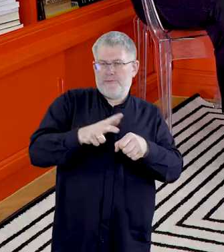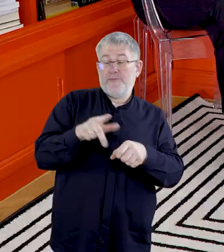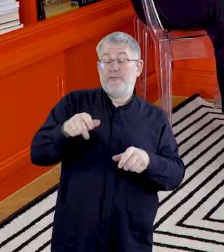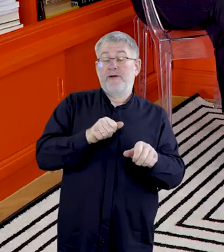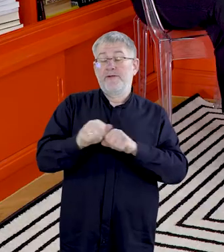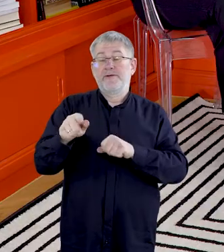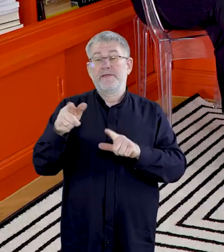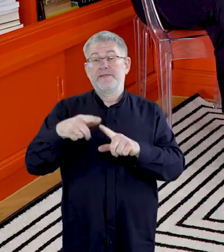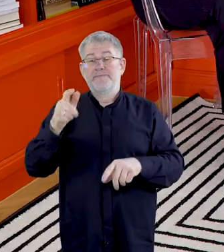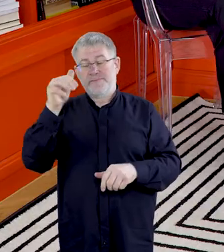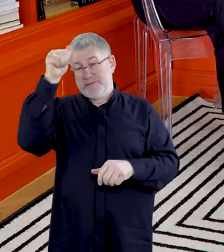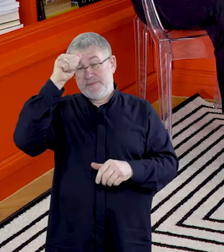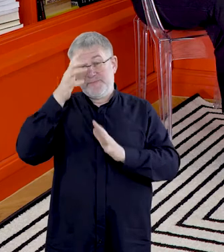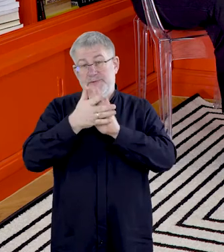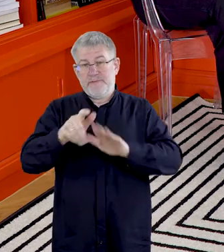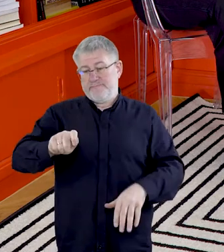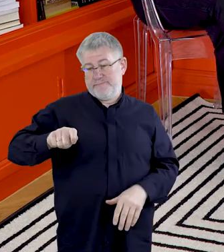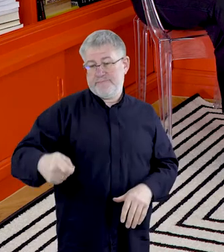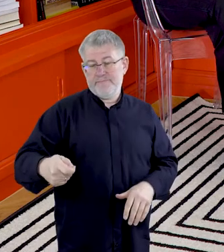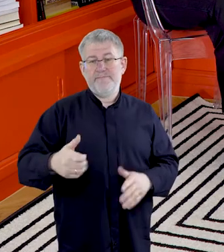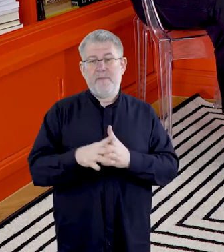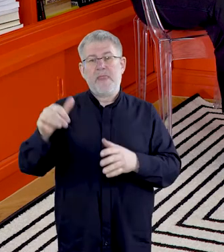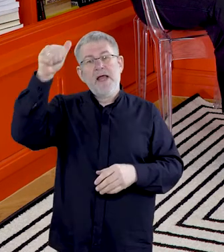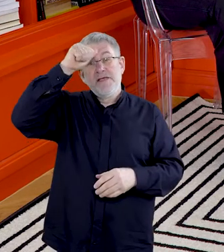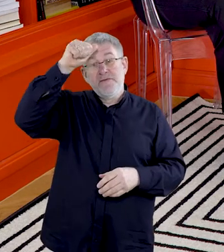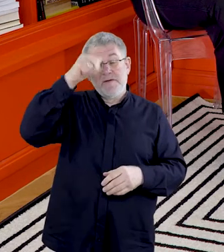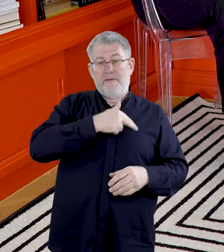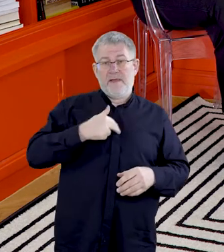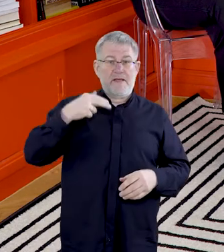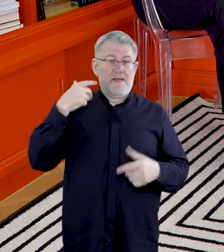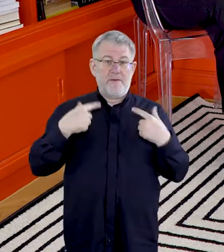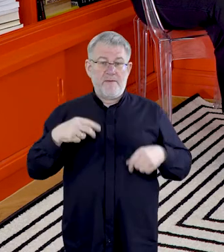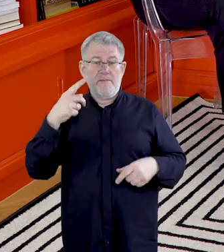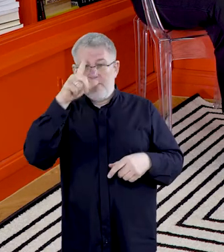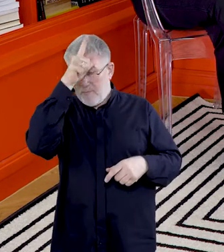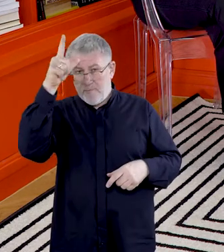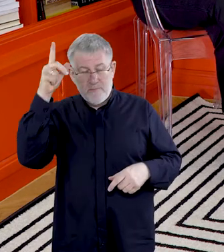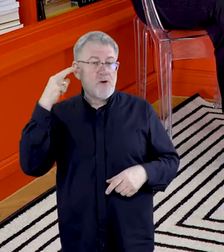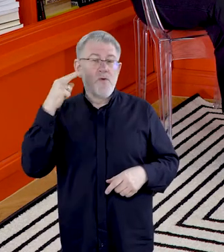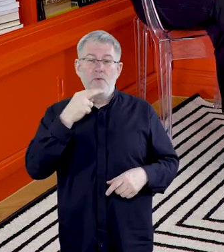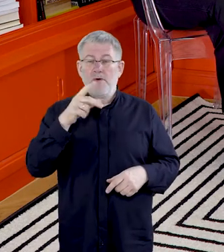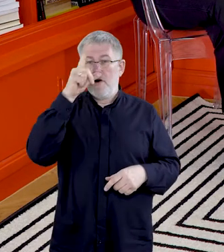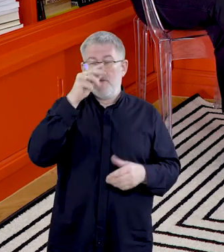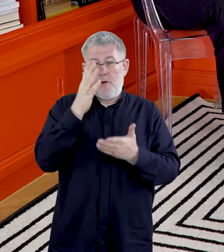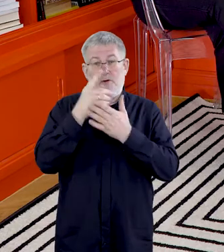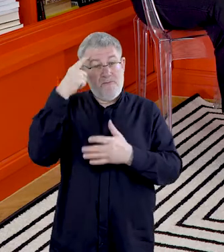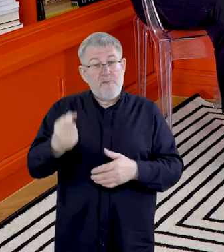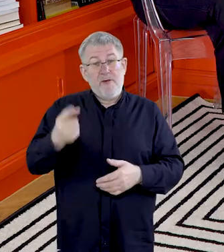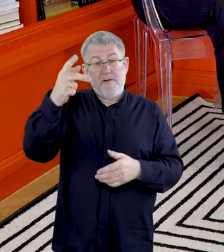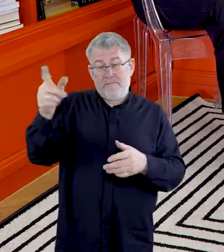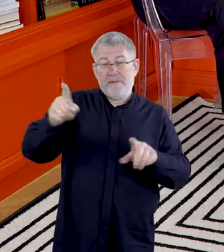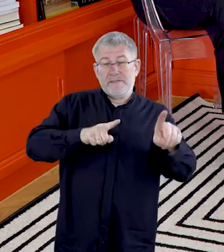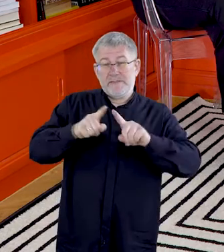jest przydomek, czyli do nazwiska pana prezydenta nasza społeczność osób głuchych w Opolu już wymyśliła właśnie